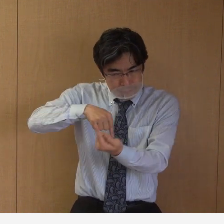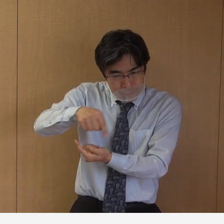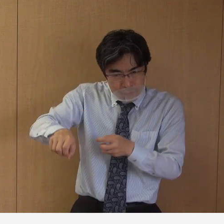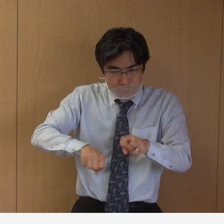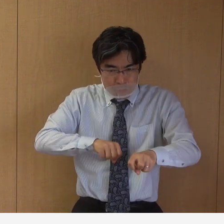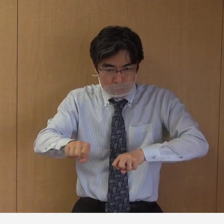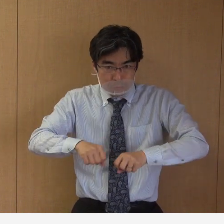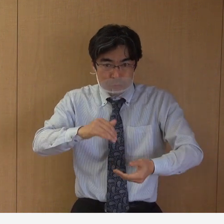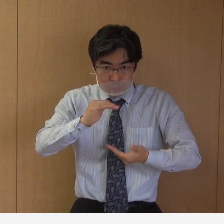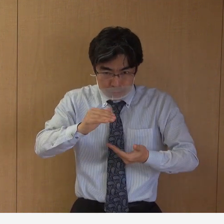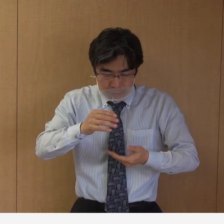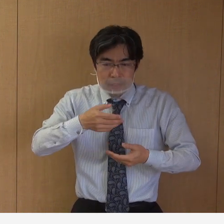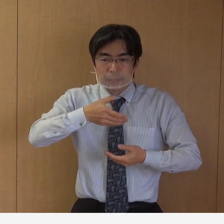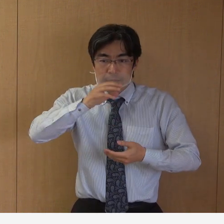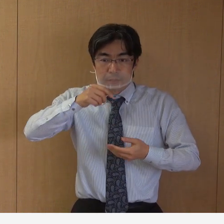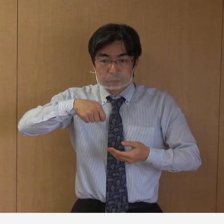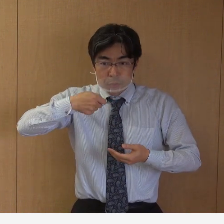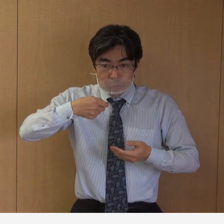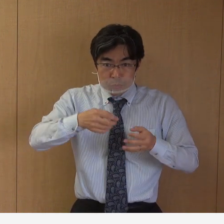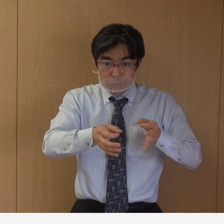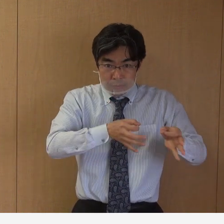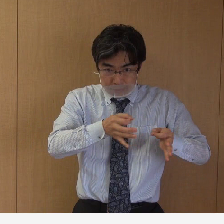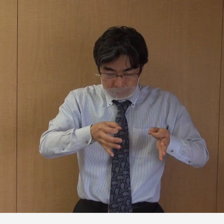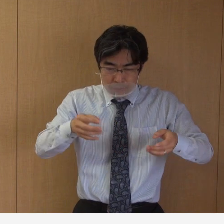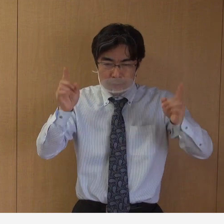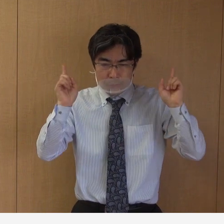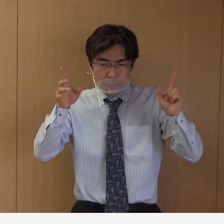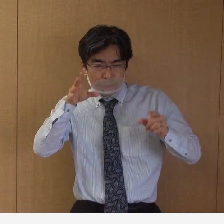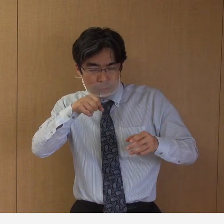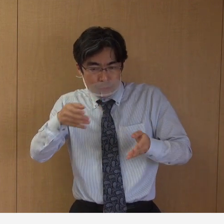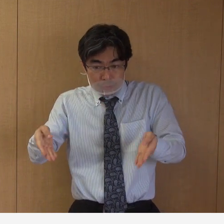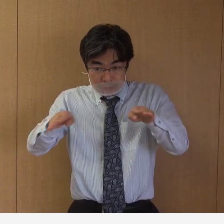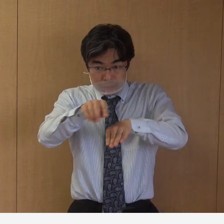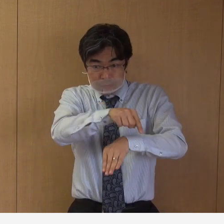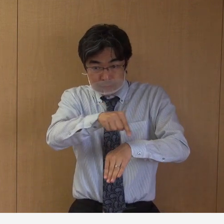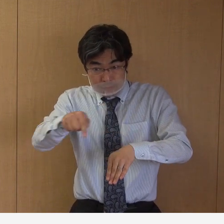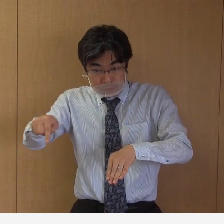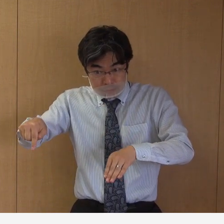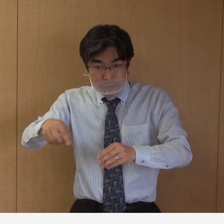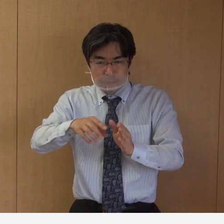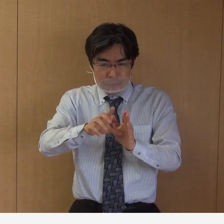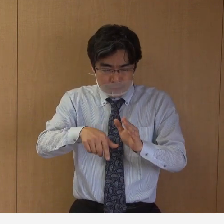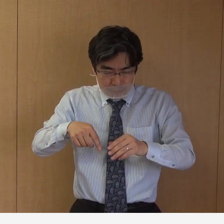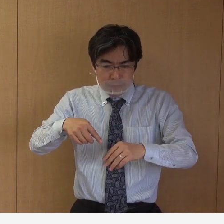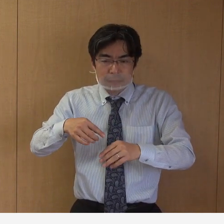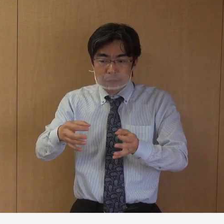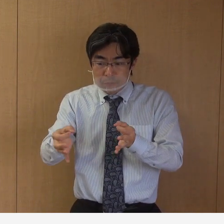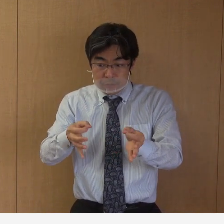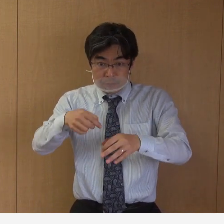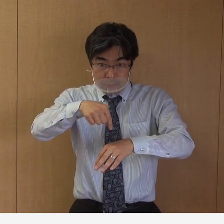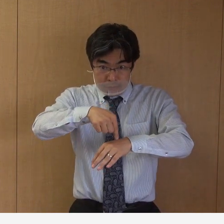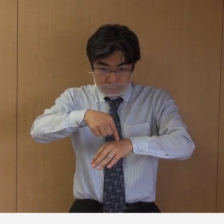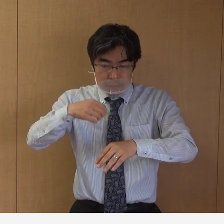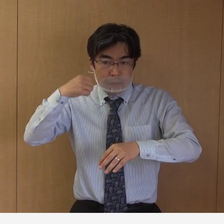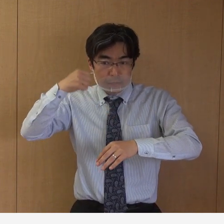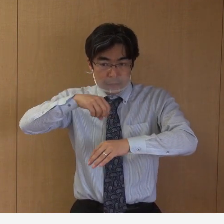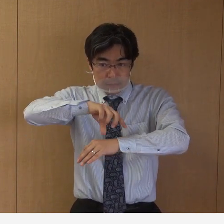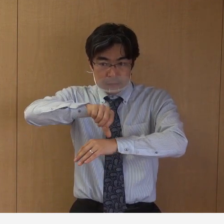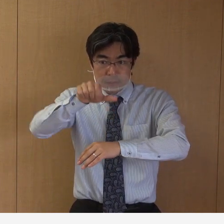店、遊興施設等における午前5時から午後8時までの営業時間の短